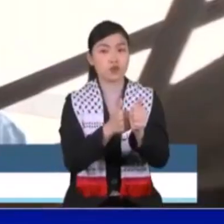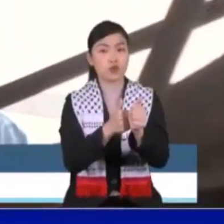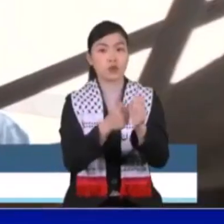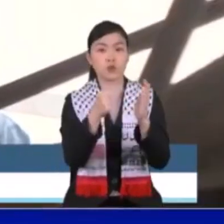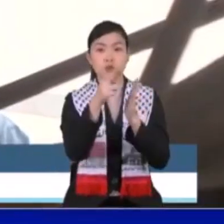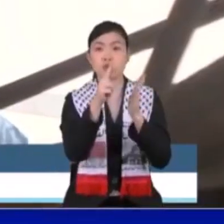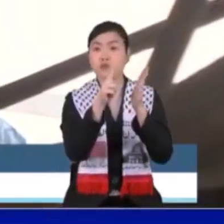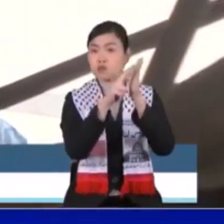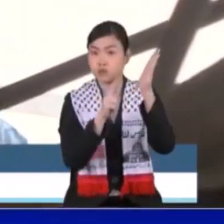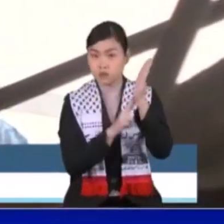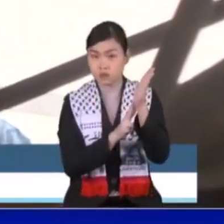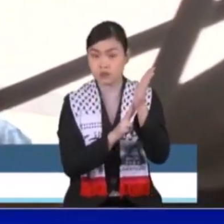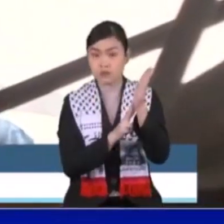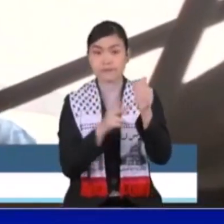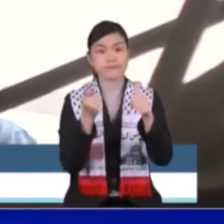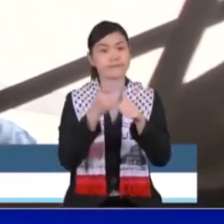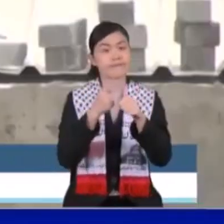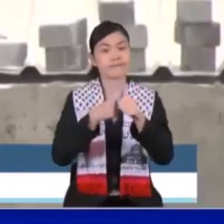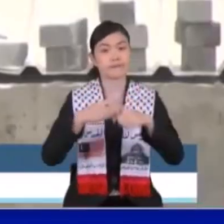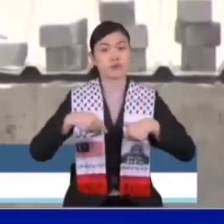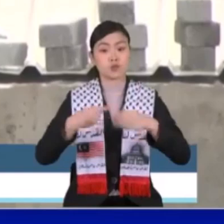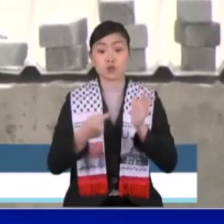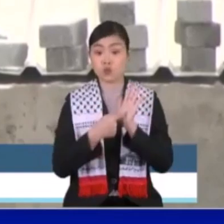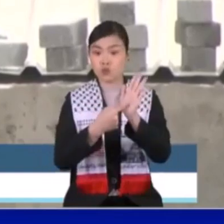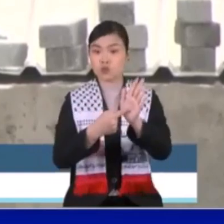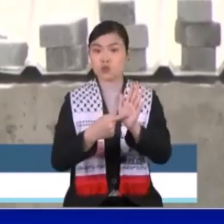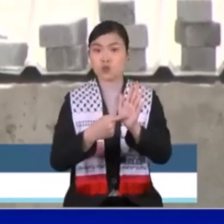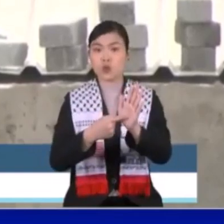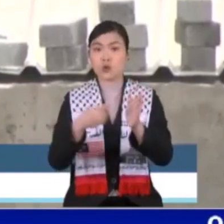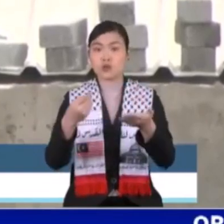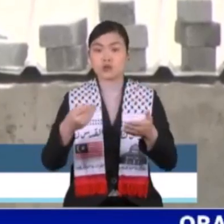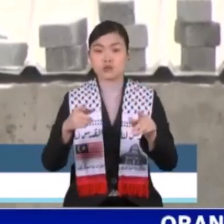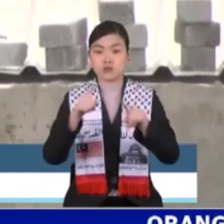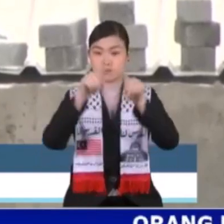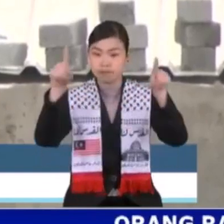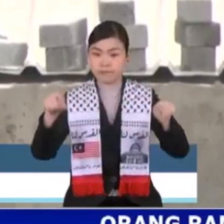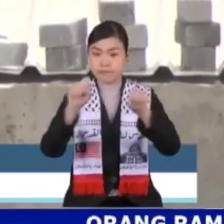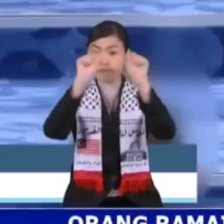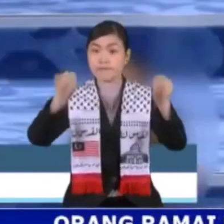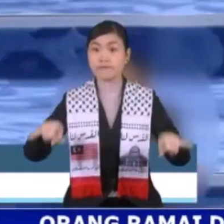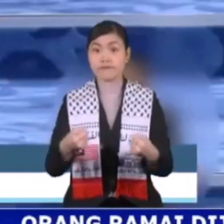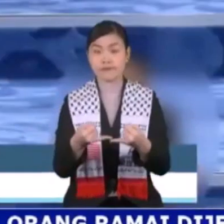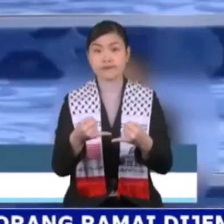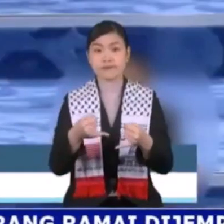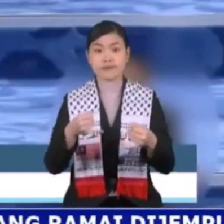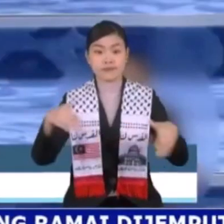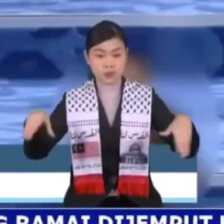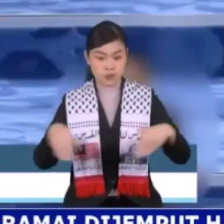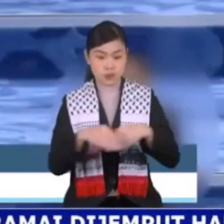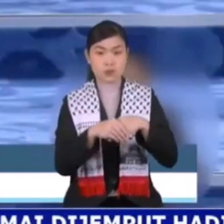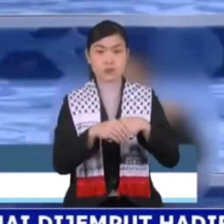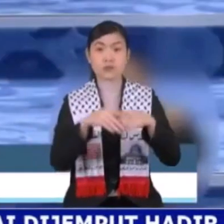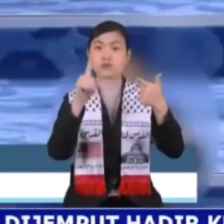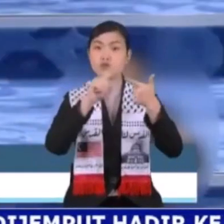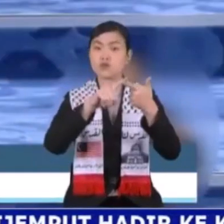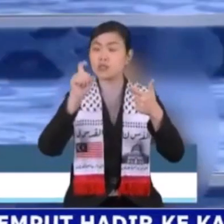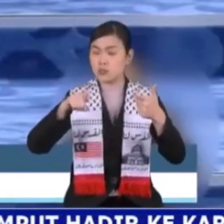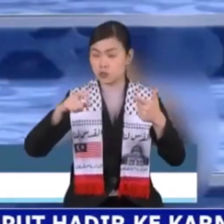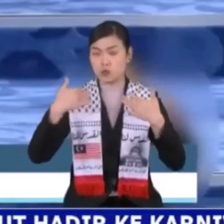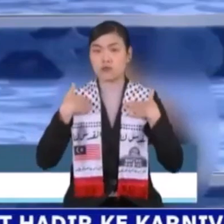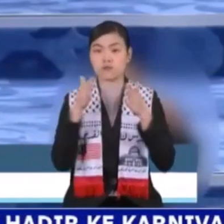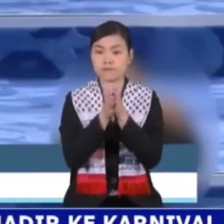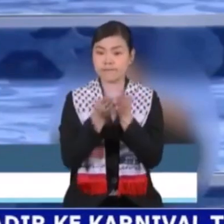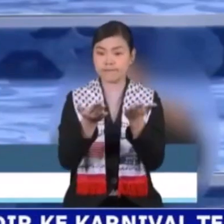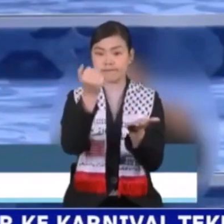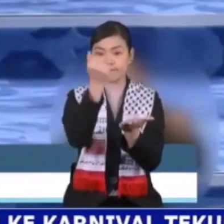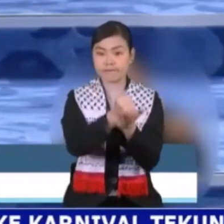ketika memohon, mereka sertakan dokumen perkahwinan yang sah di negara kita. Yang kedua, dia mesti ada pasport dan dokumen perjalanan yang